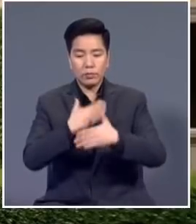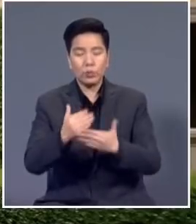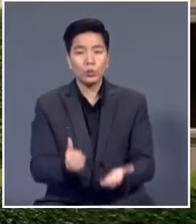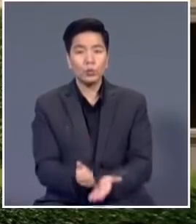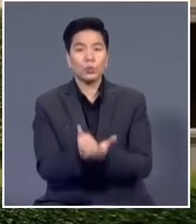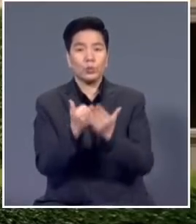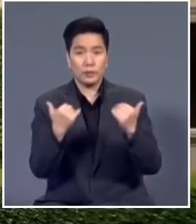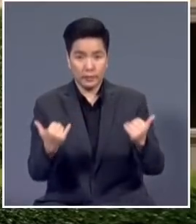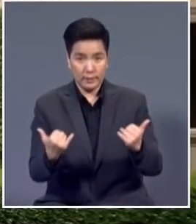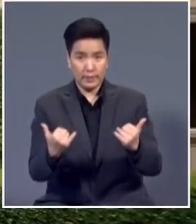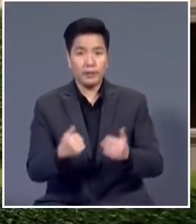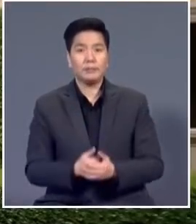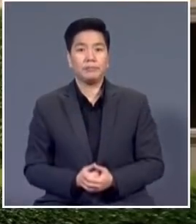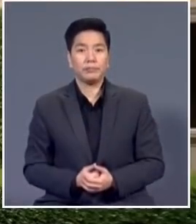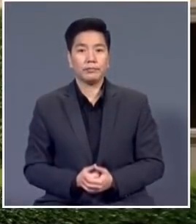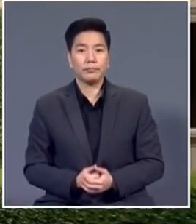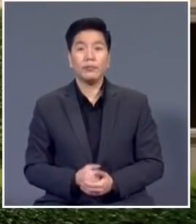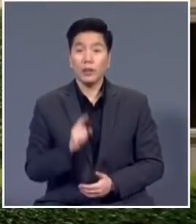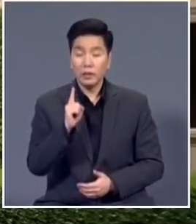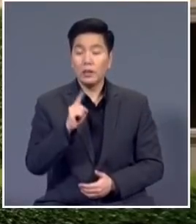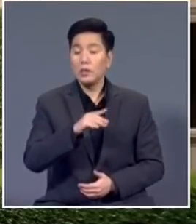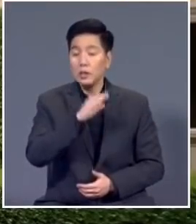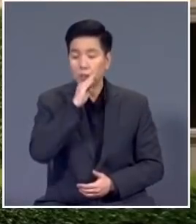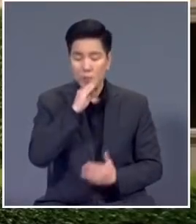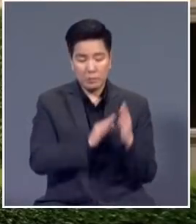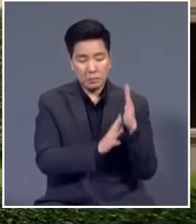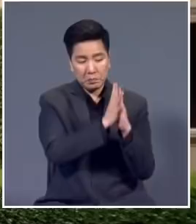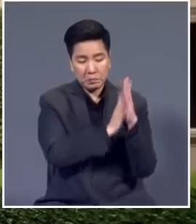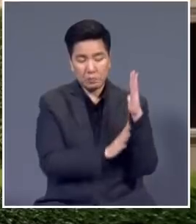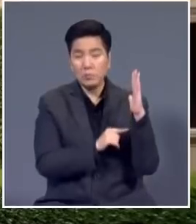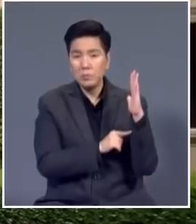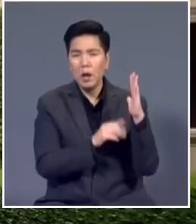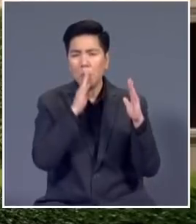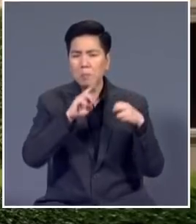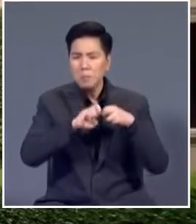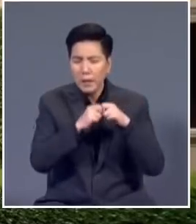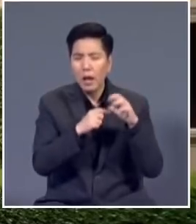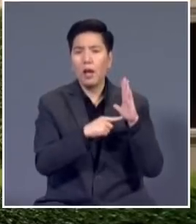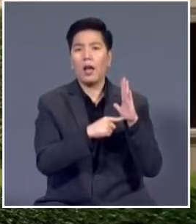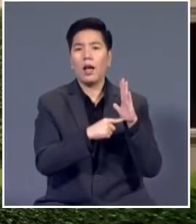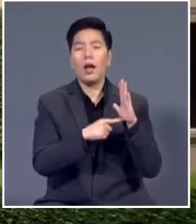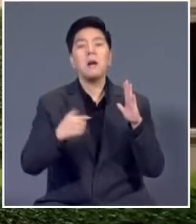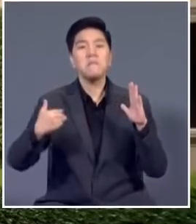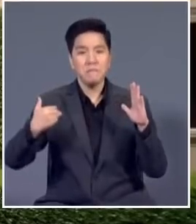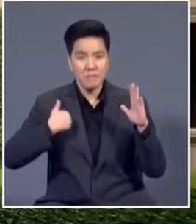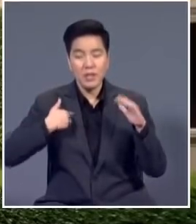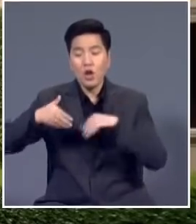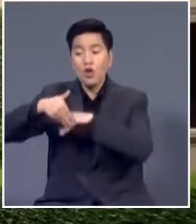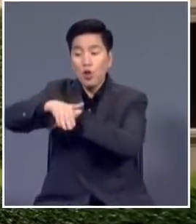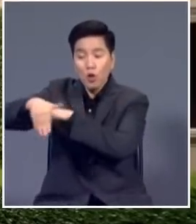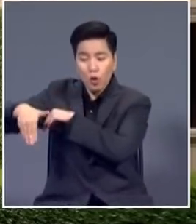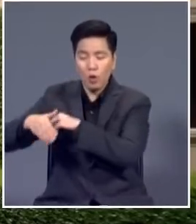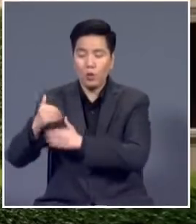ยนะครับเพราะว่าถ้าอะไรก็ตามภายในต้องประสบปัญหาเราก็ยังจะคงมีจากภายนอกมาคอย